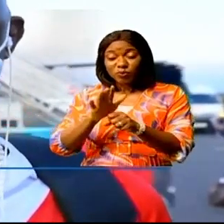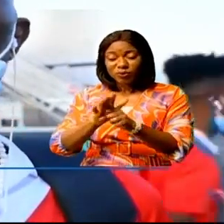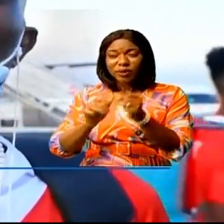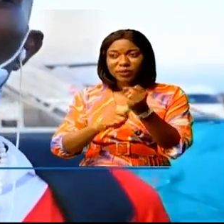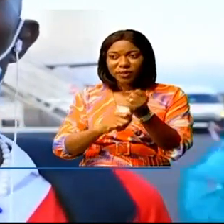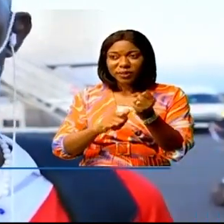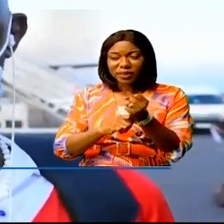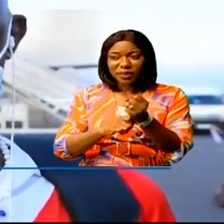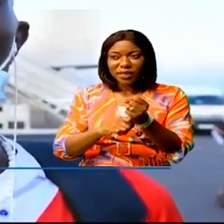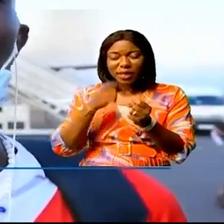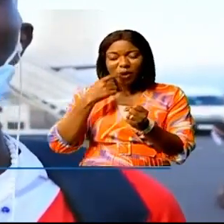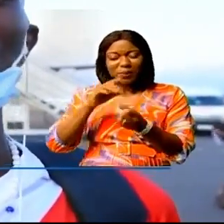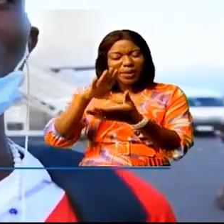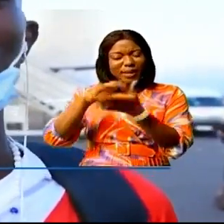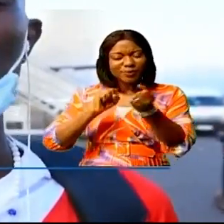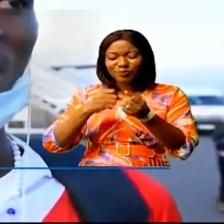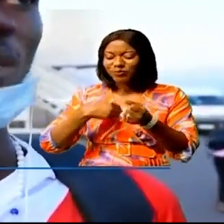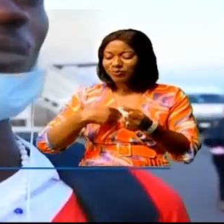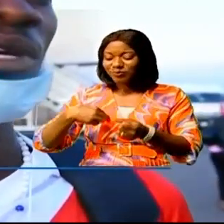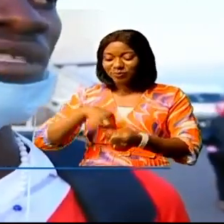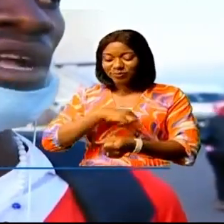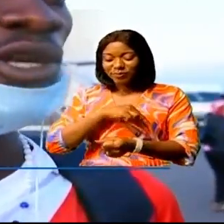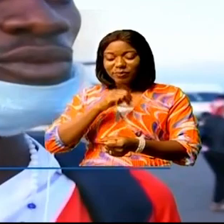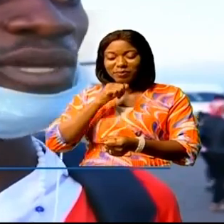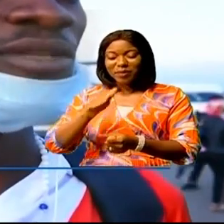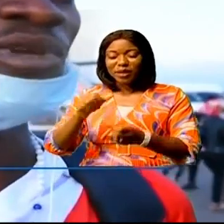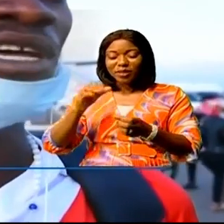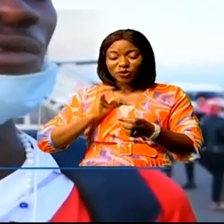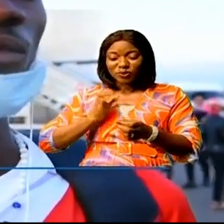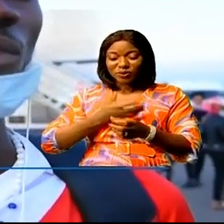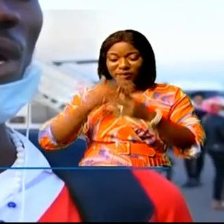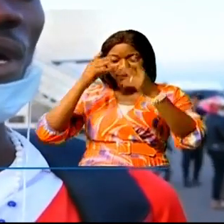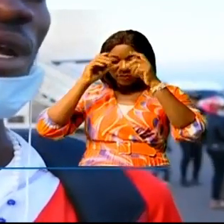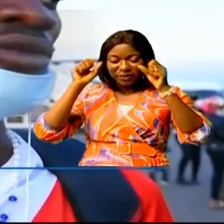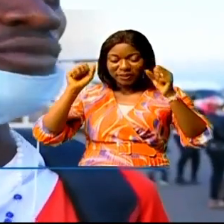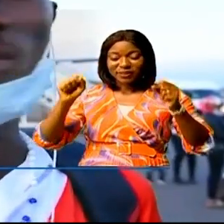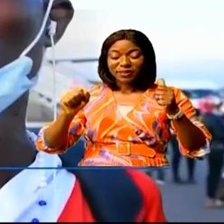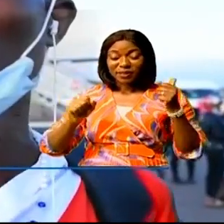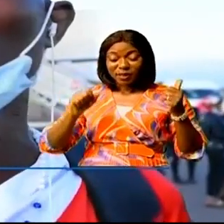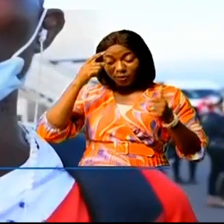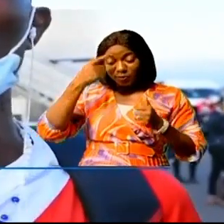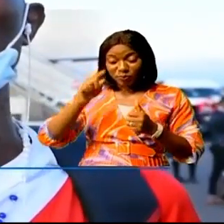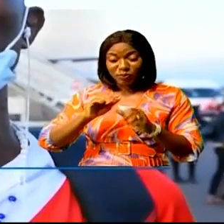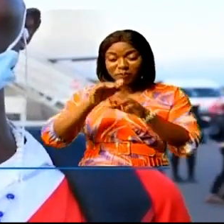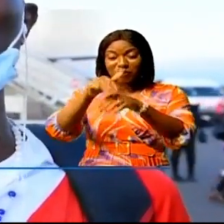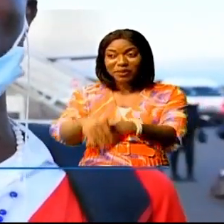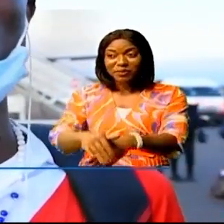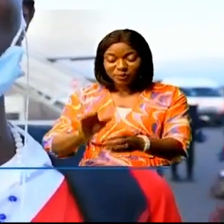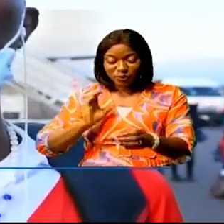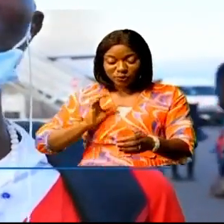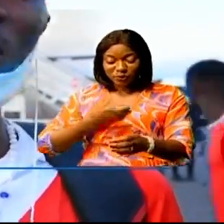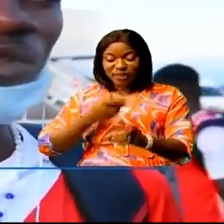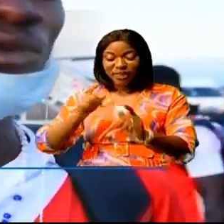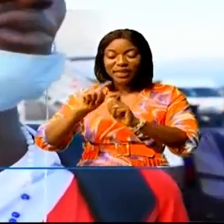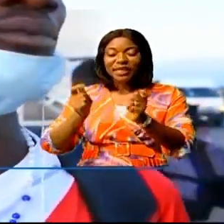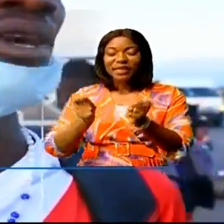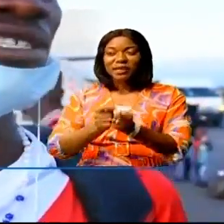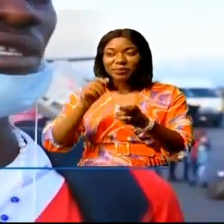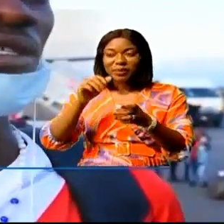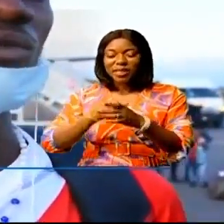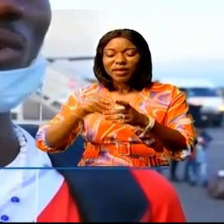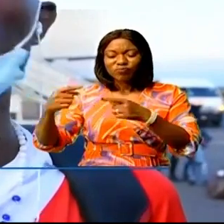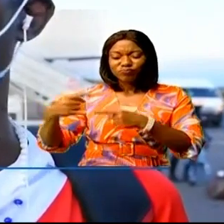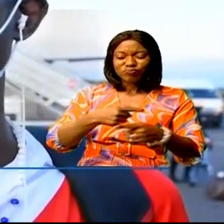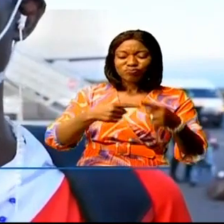Beaucoup de gens n'ont pas cru en notre président Christian Kitungwa pour faire participer notre équipe à cette